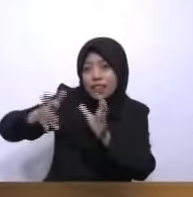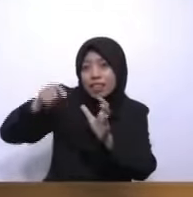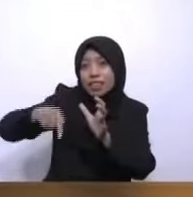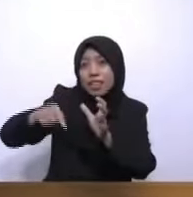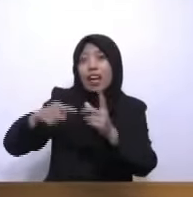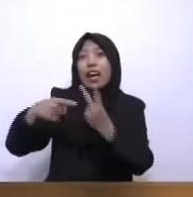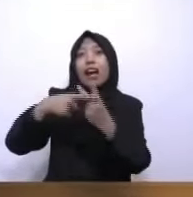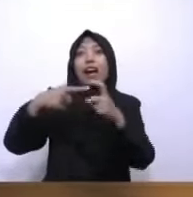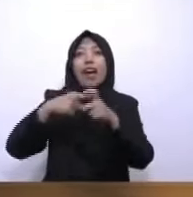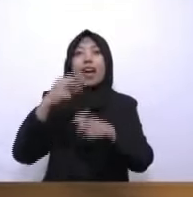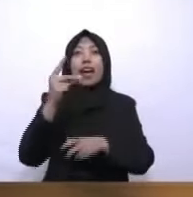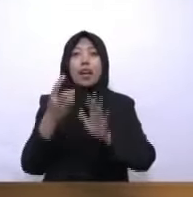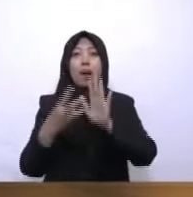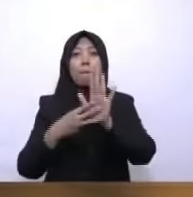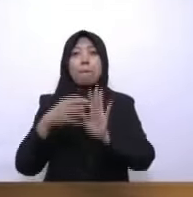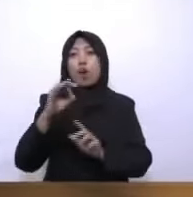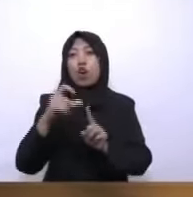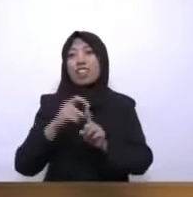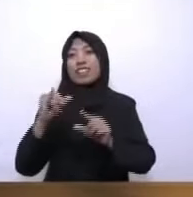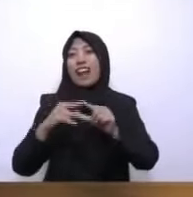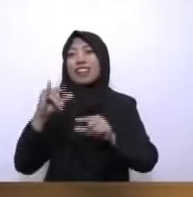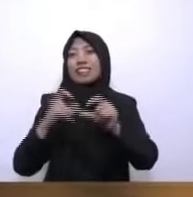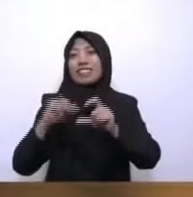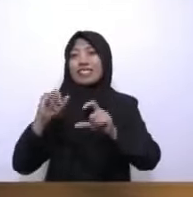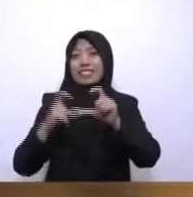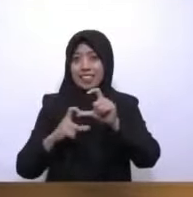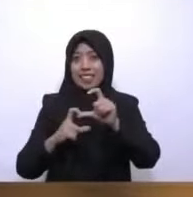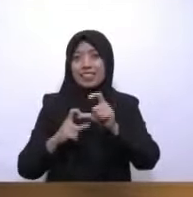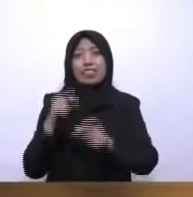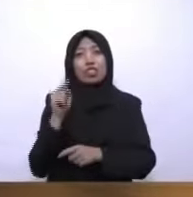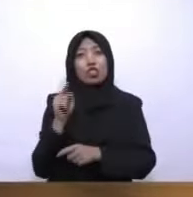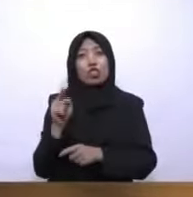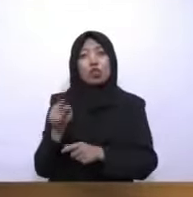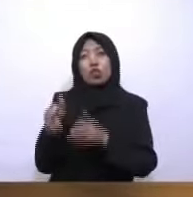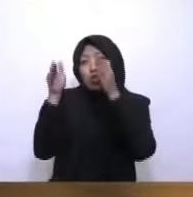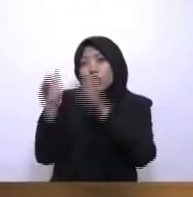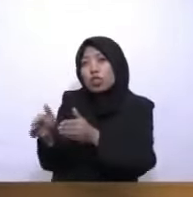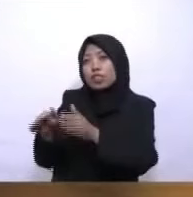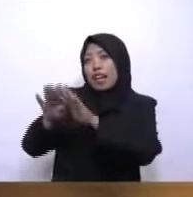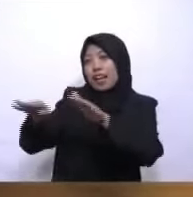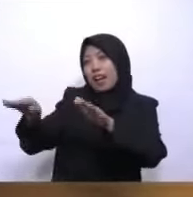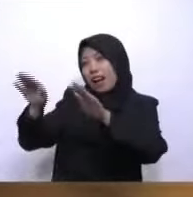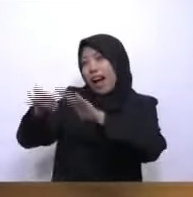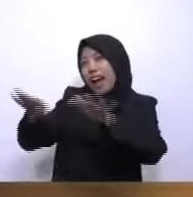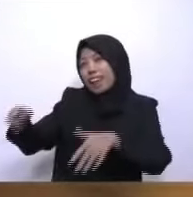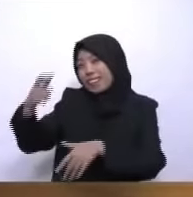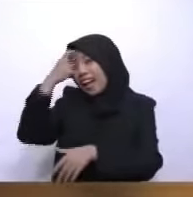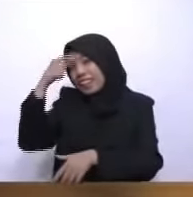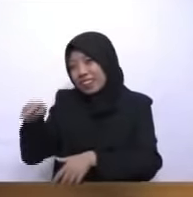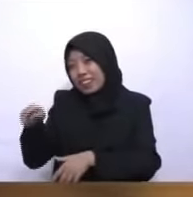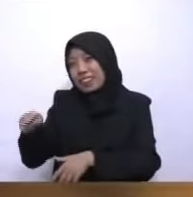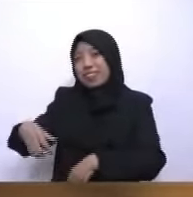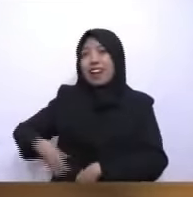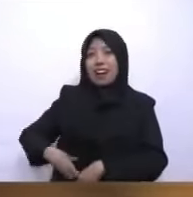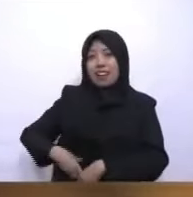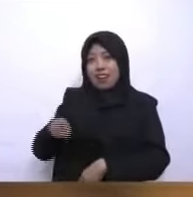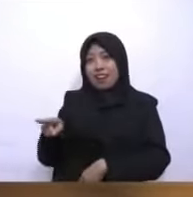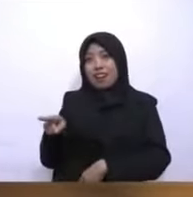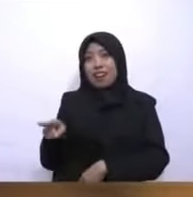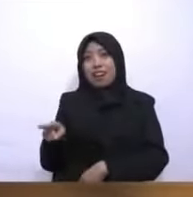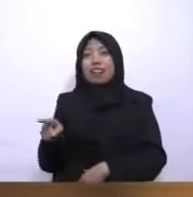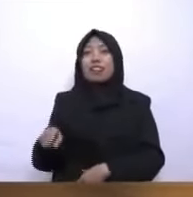pasien gagal ginjal, terutama anak-anak. Anak-anak Jawa Barat semua harus sehat, karena itulah konsep kami